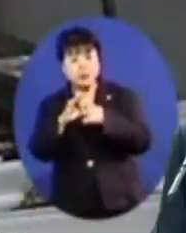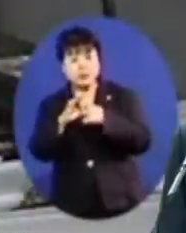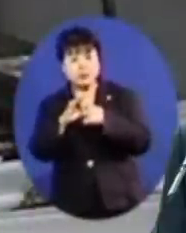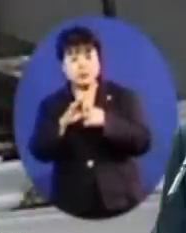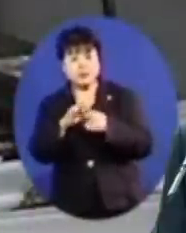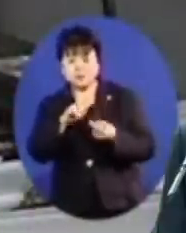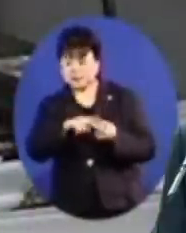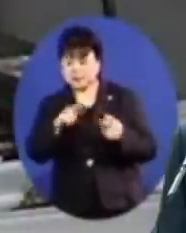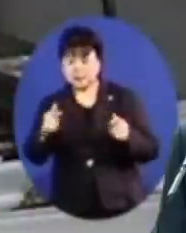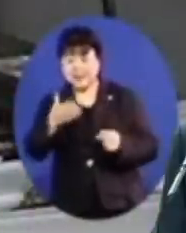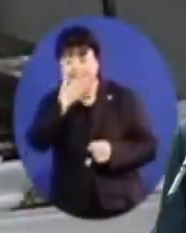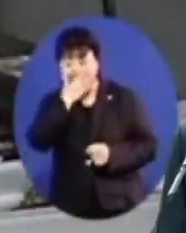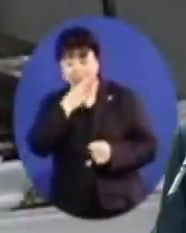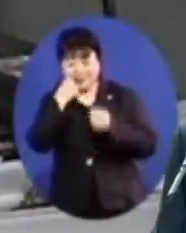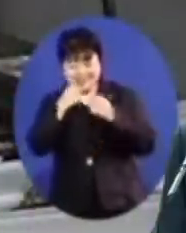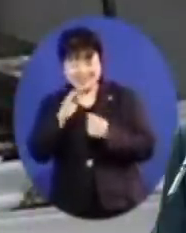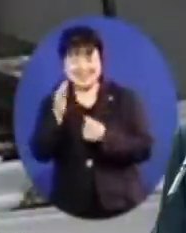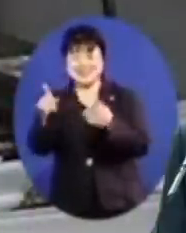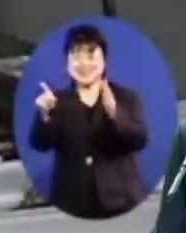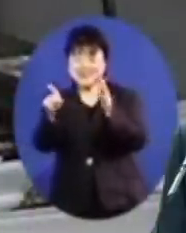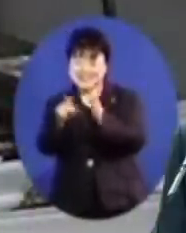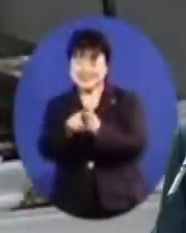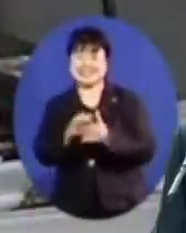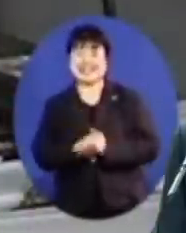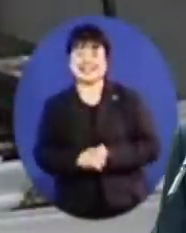아닙니다. 행복하게 살아야 돼요.